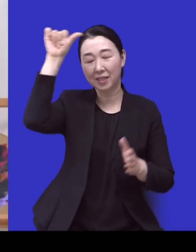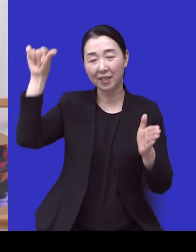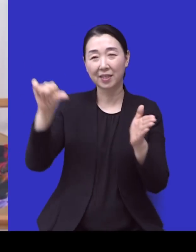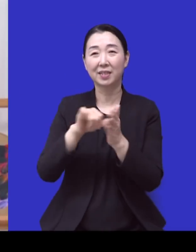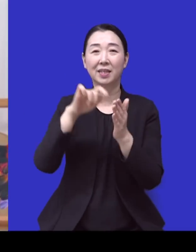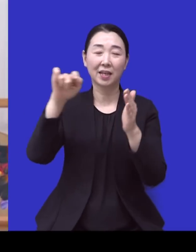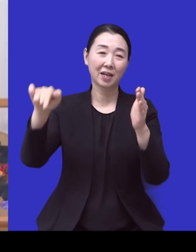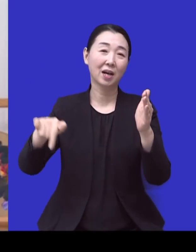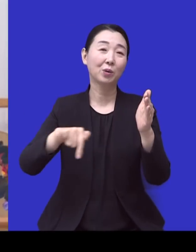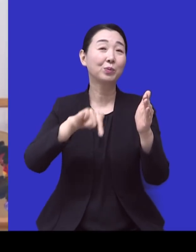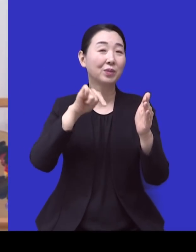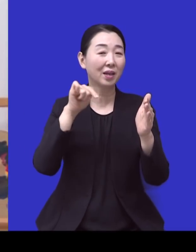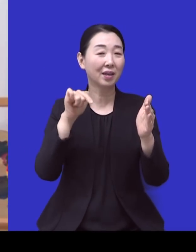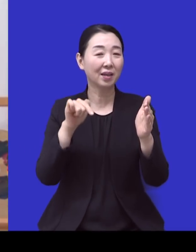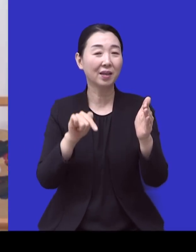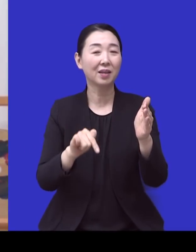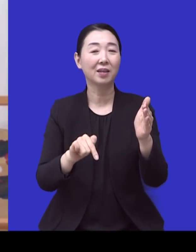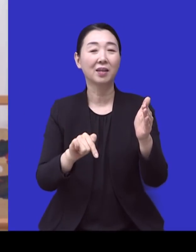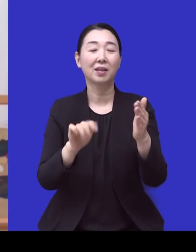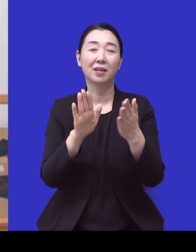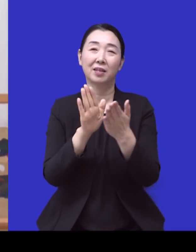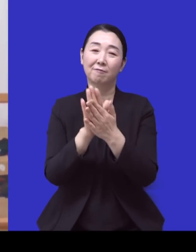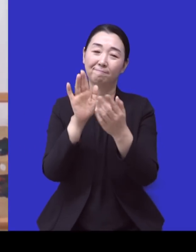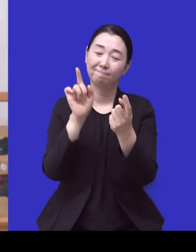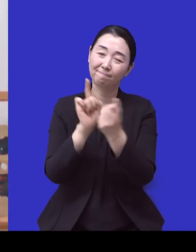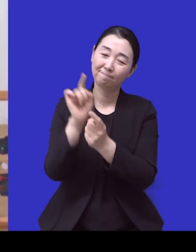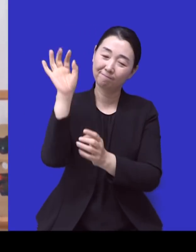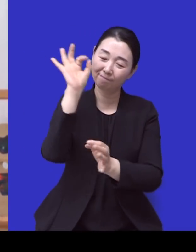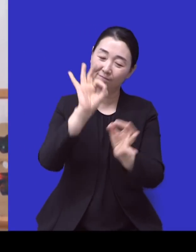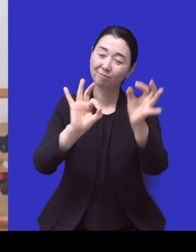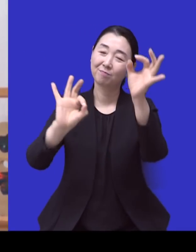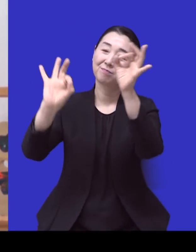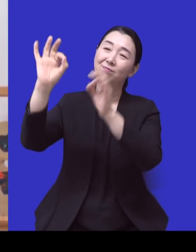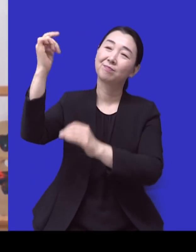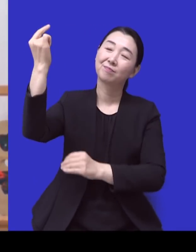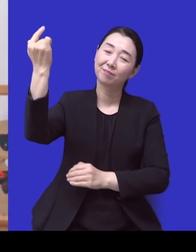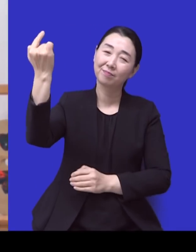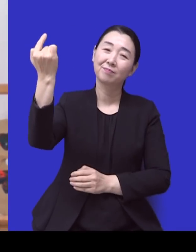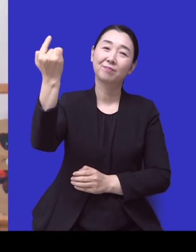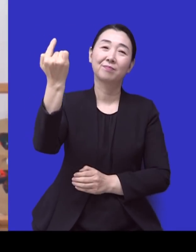우리 인생 가운데 친히